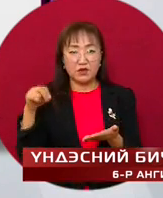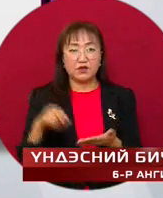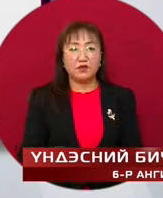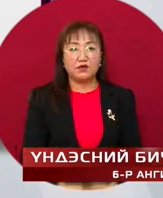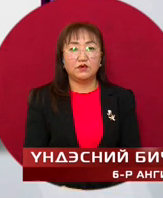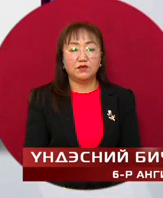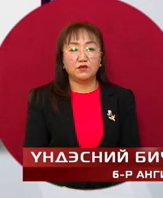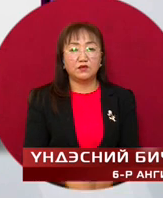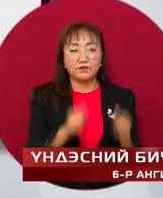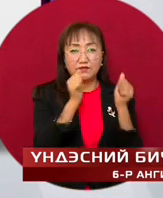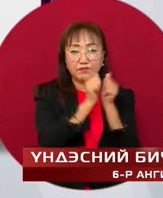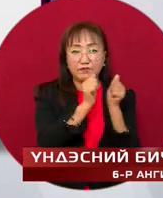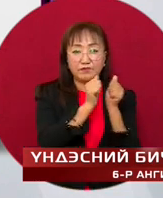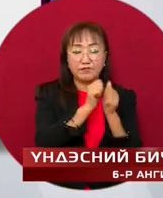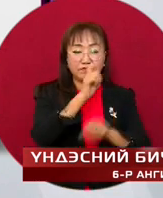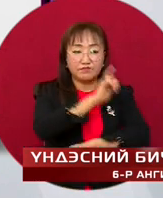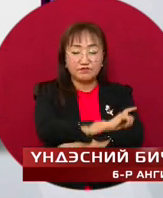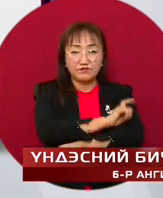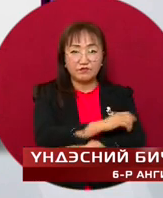Найзаараа хичээлэн заалгав.